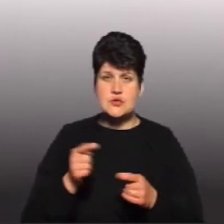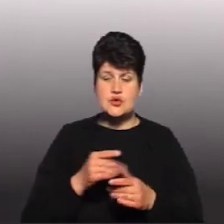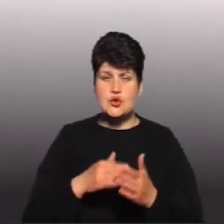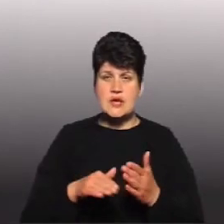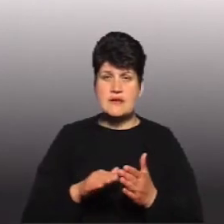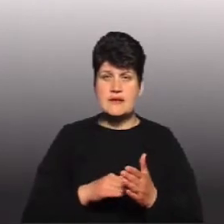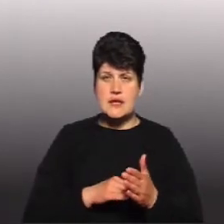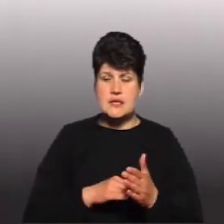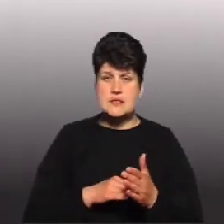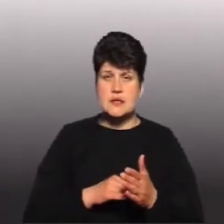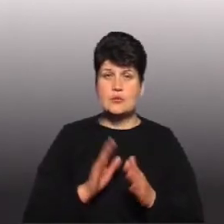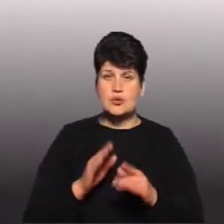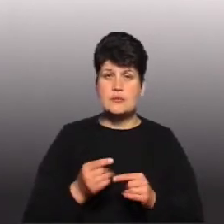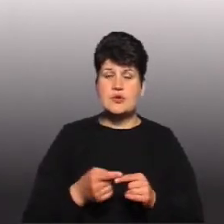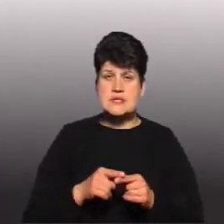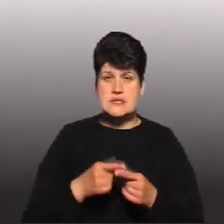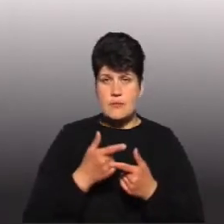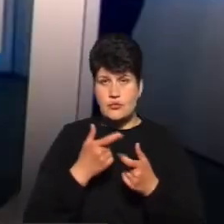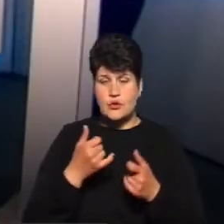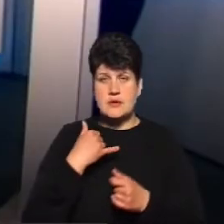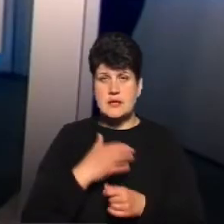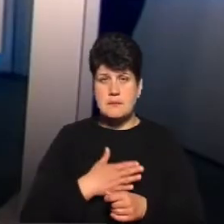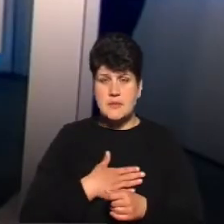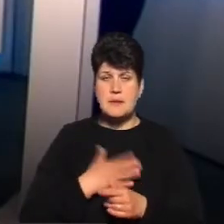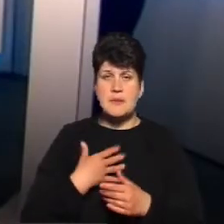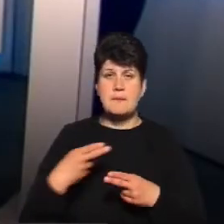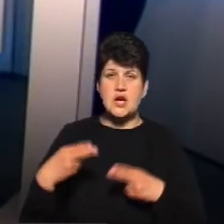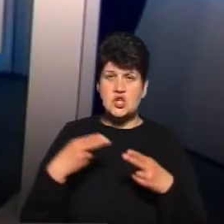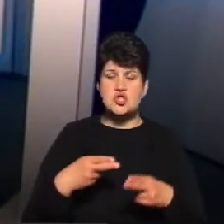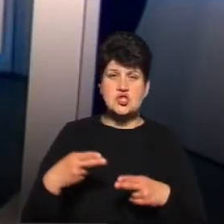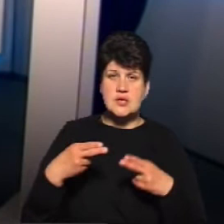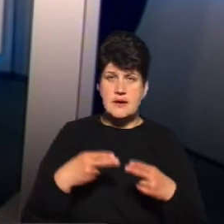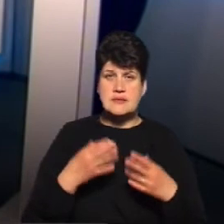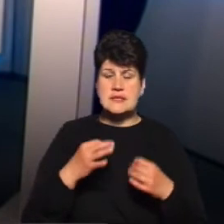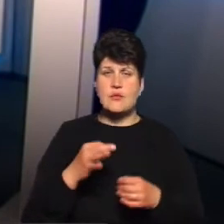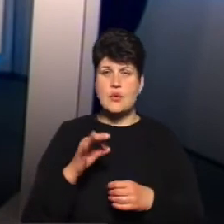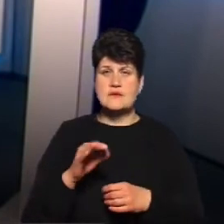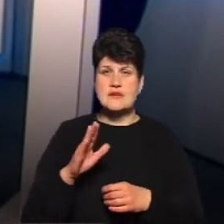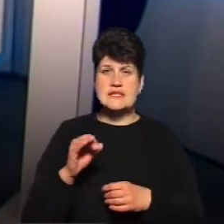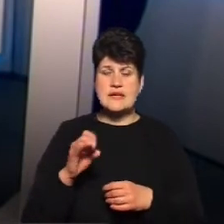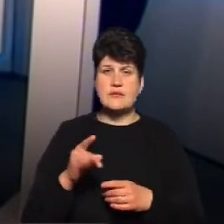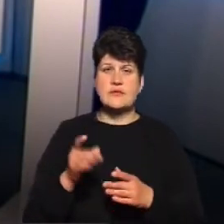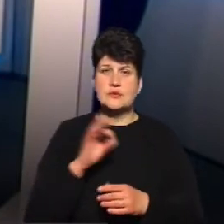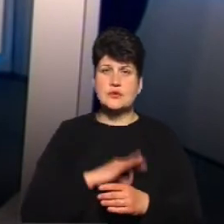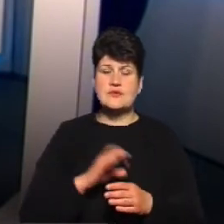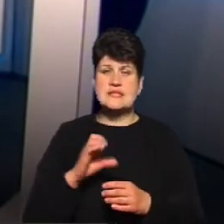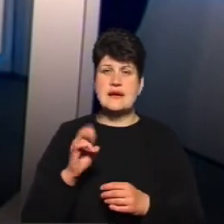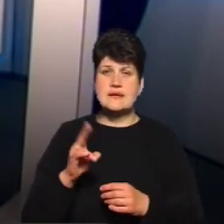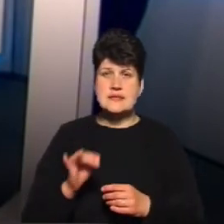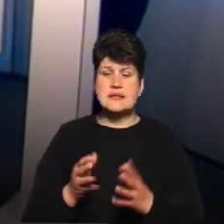будемо про це повідомлені ми, і тоді вже ми приїжджаємо, і, як казав Орест Васильович, ми застосовуємо санкції, в тому числі і нараховуємо